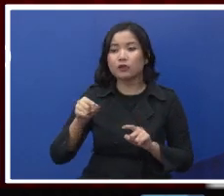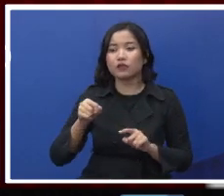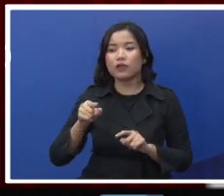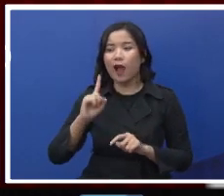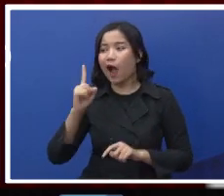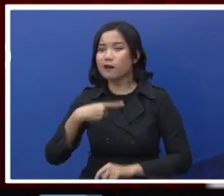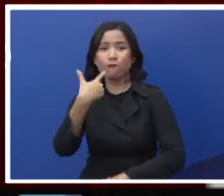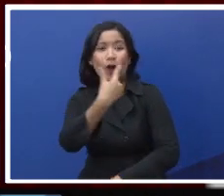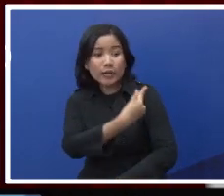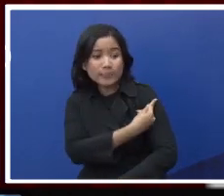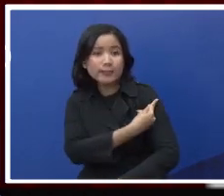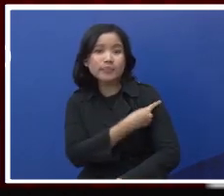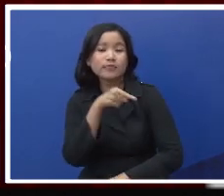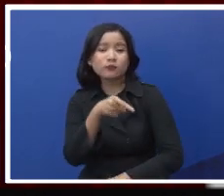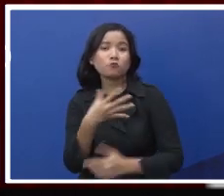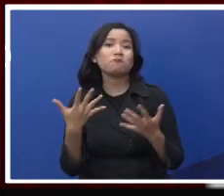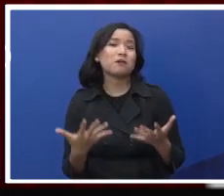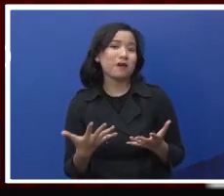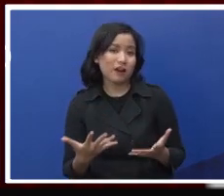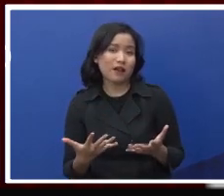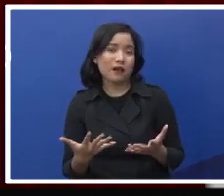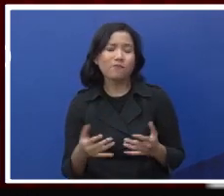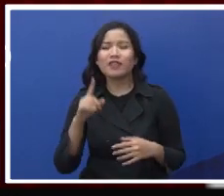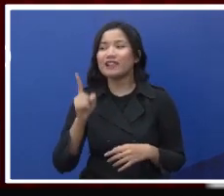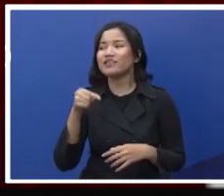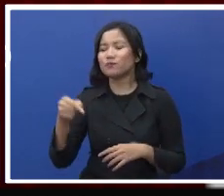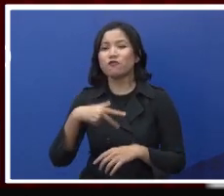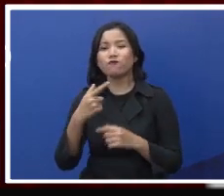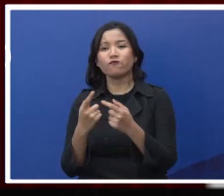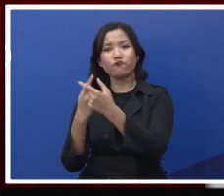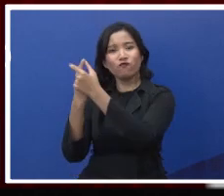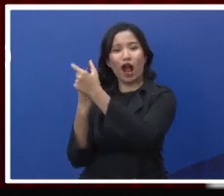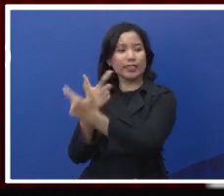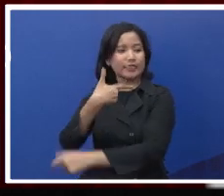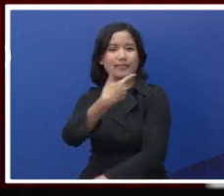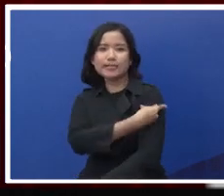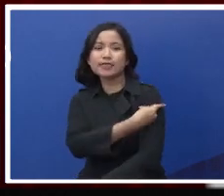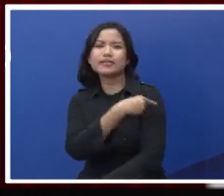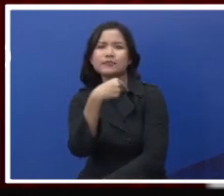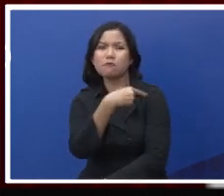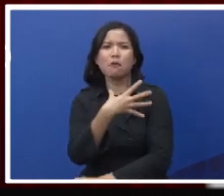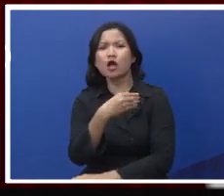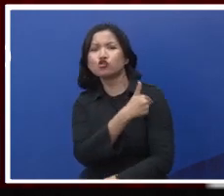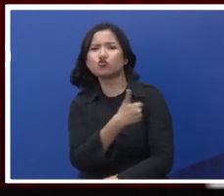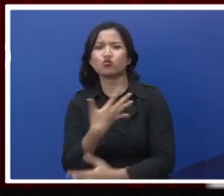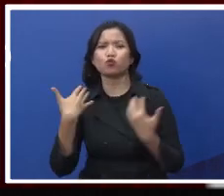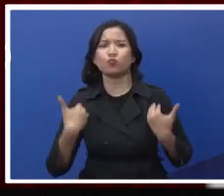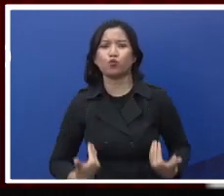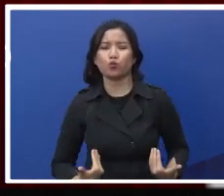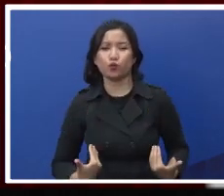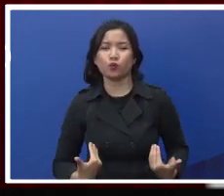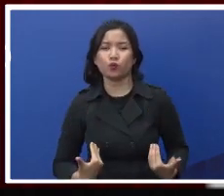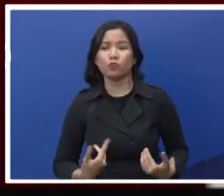kegiatan vaksinasi dengan memasukkan vaksin ke dalam tubuh kita. Nah, atas